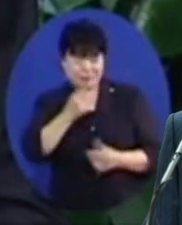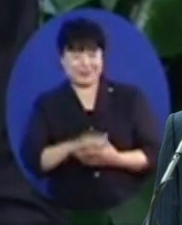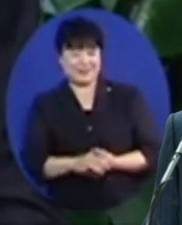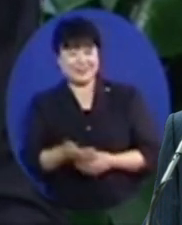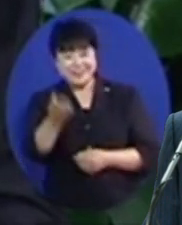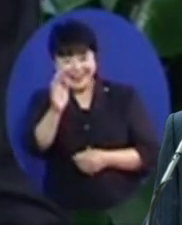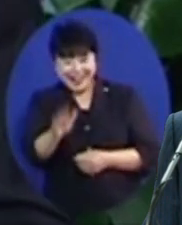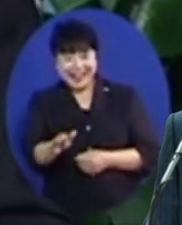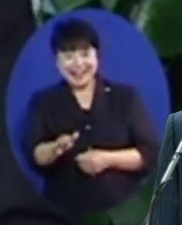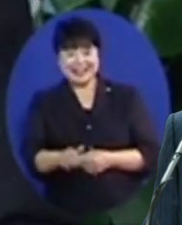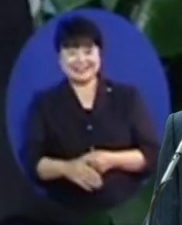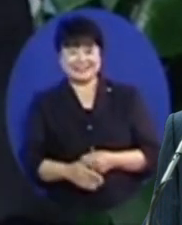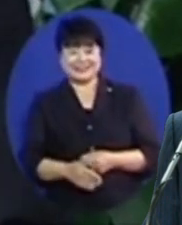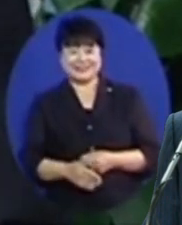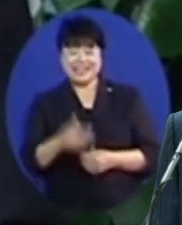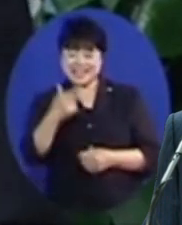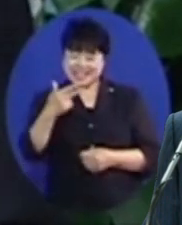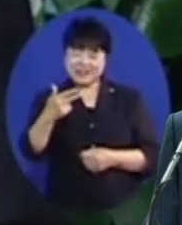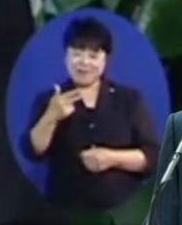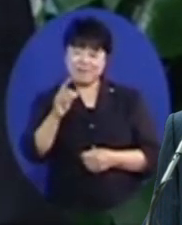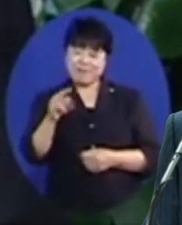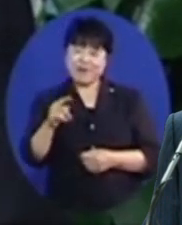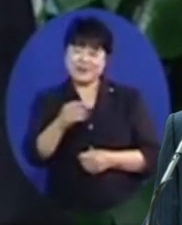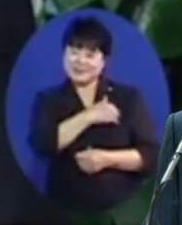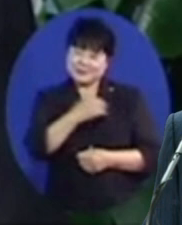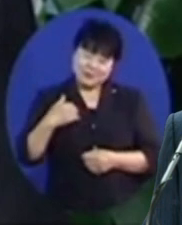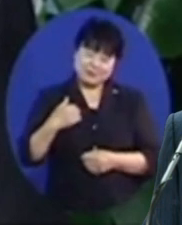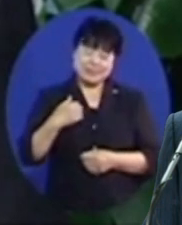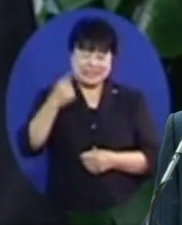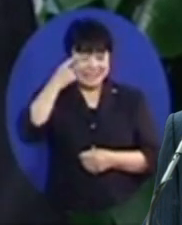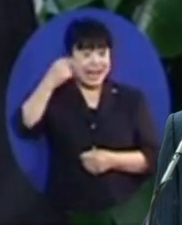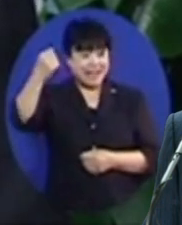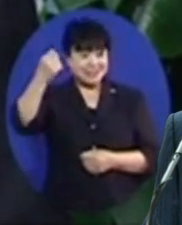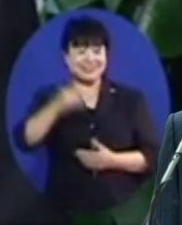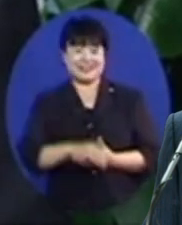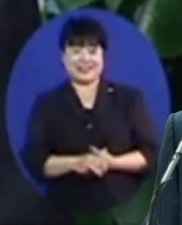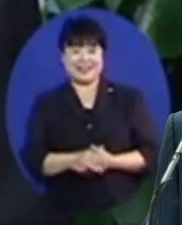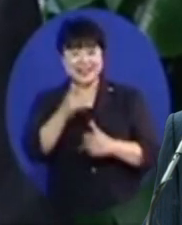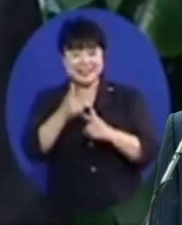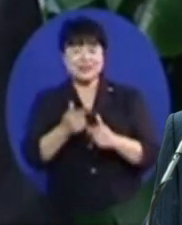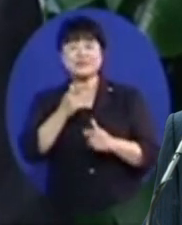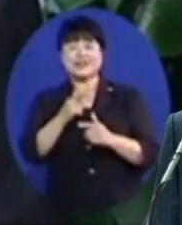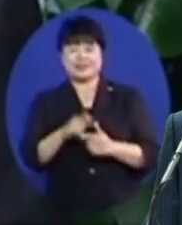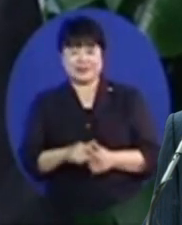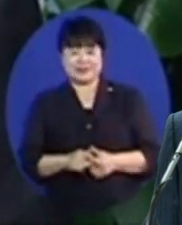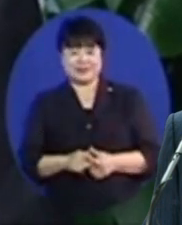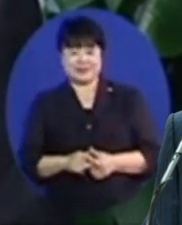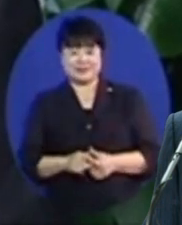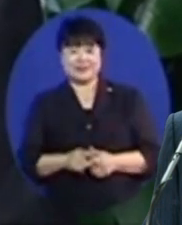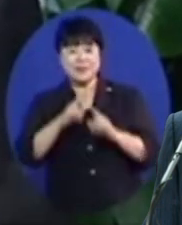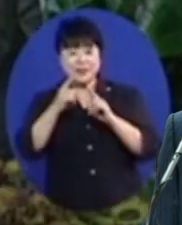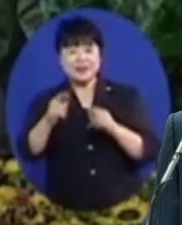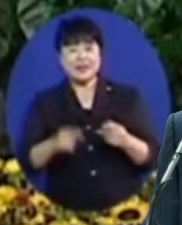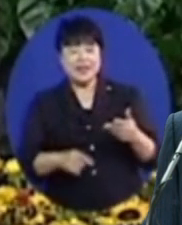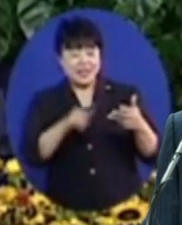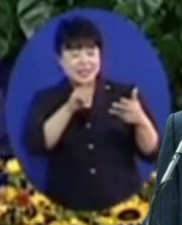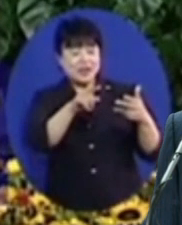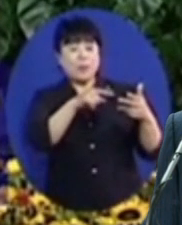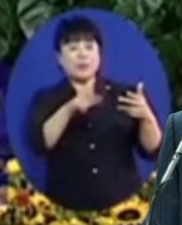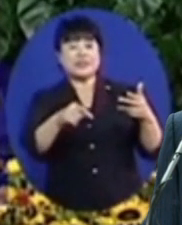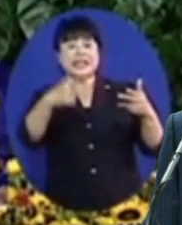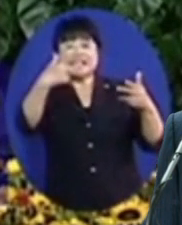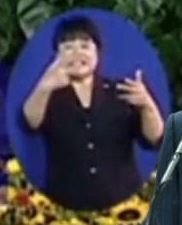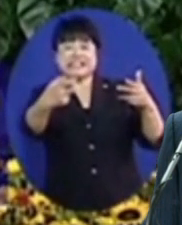그런데 이만하면 충분히 용서했겠지 그렇게 생각했는데 예수께서 이르시되 내게 이르노니 일곱 번뿐